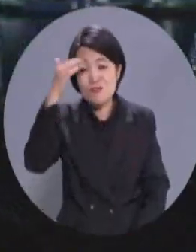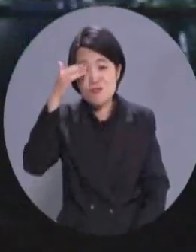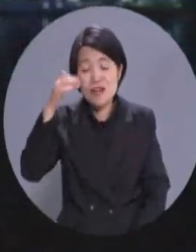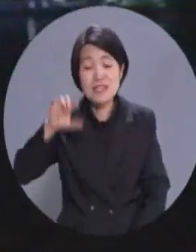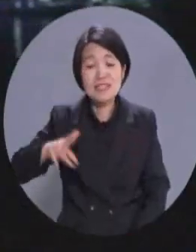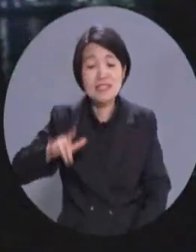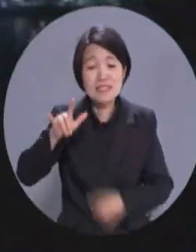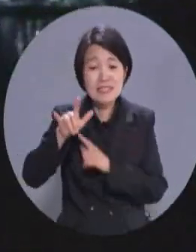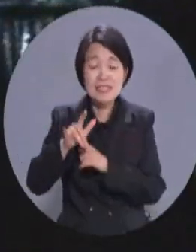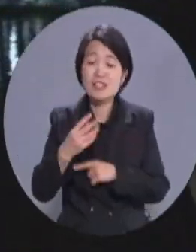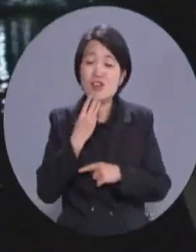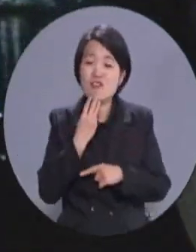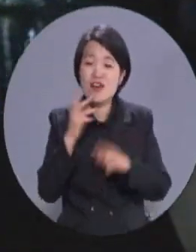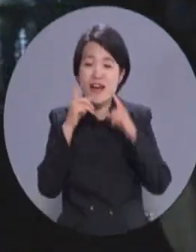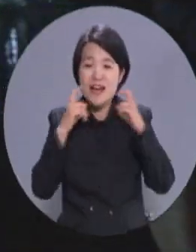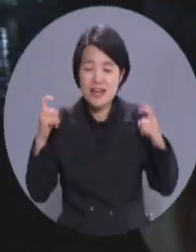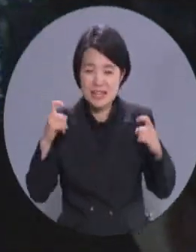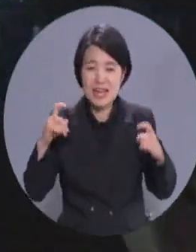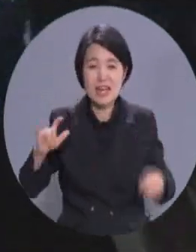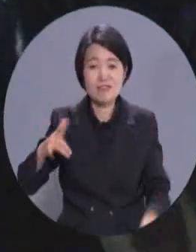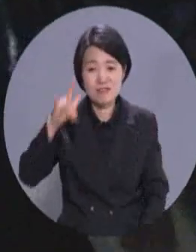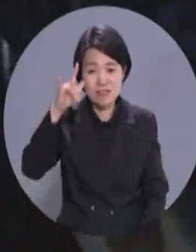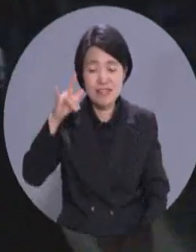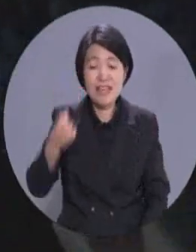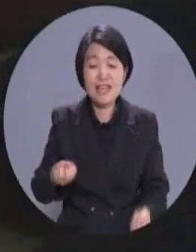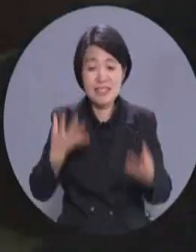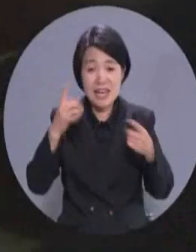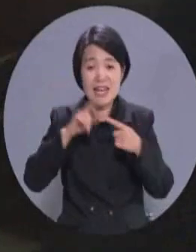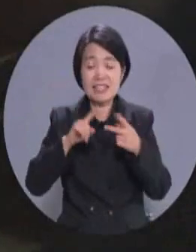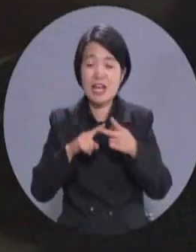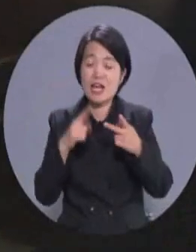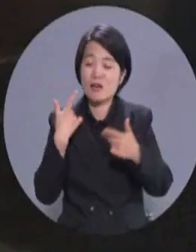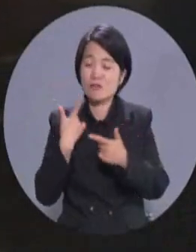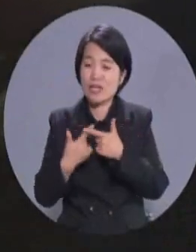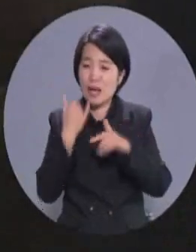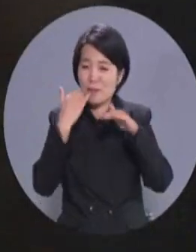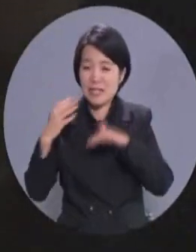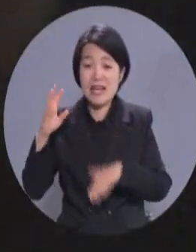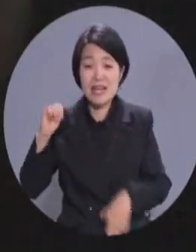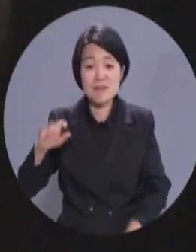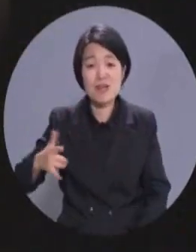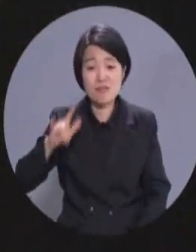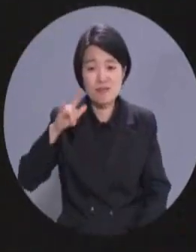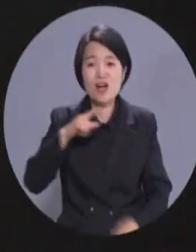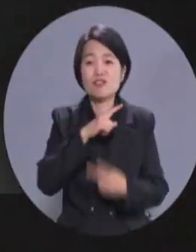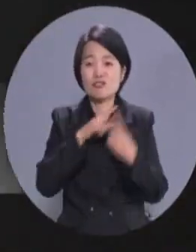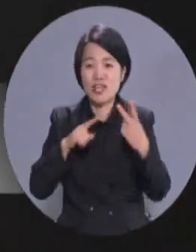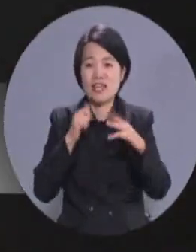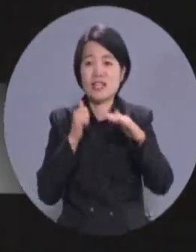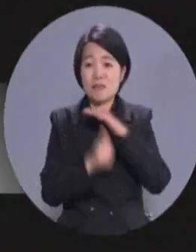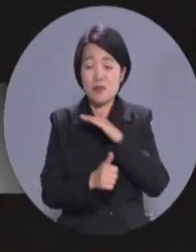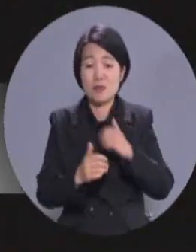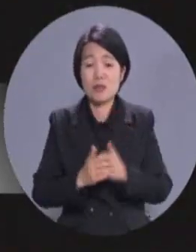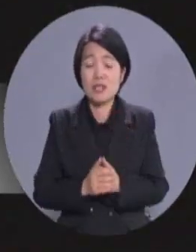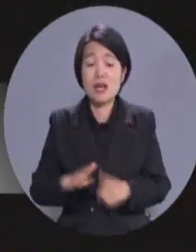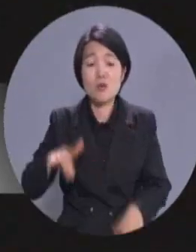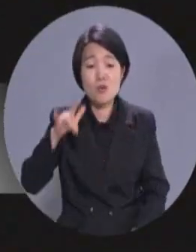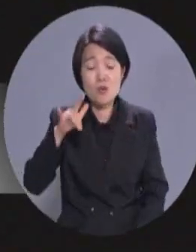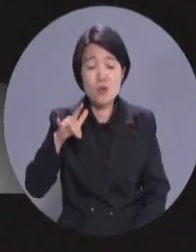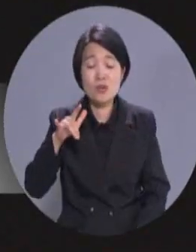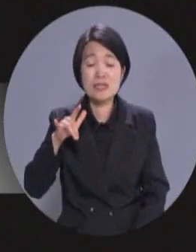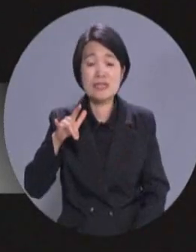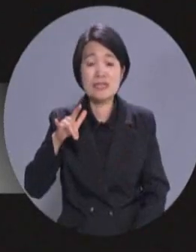쇼는 서울 한강 불빛 공연 드론 라이트 쇼와 부산 광리 m 드론 라이트쇼 등이 대표적인데 고의